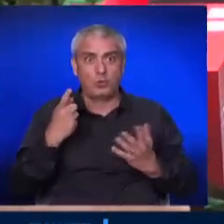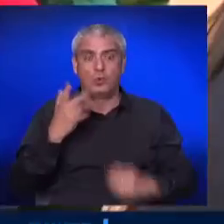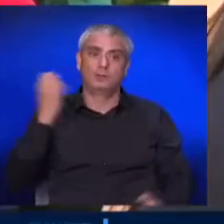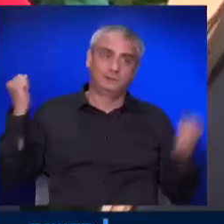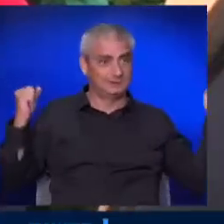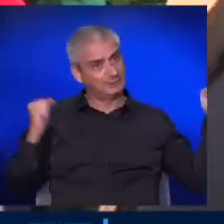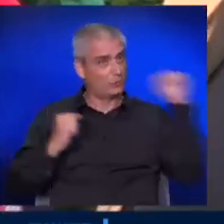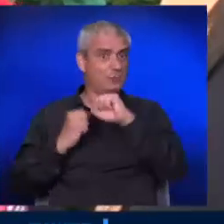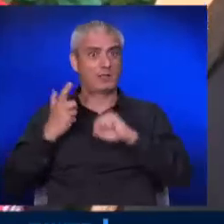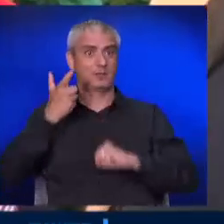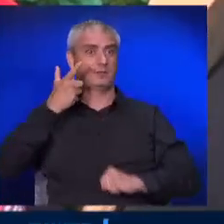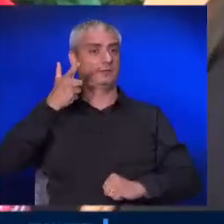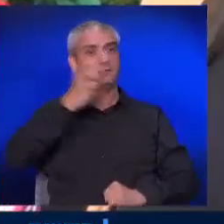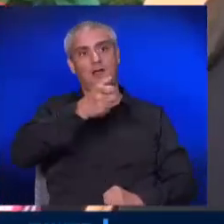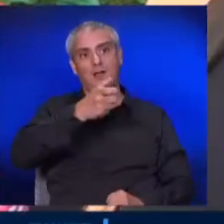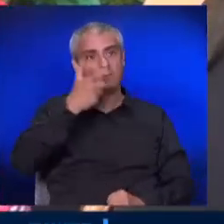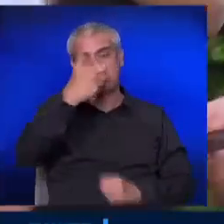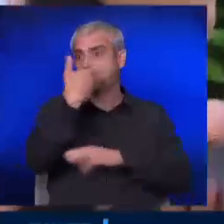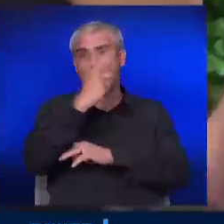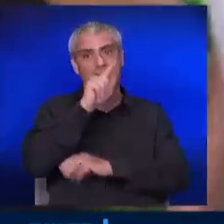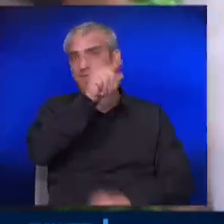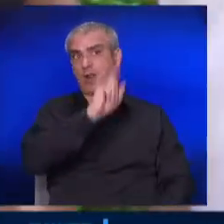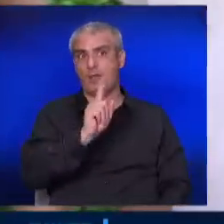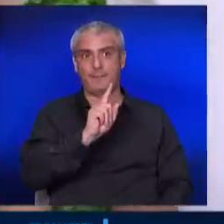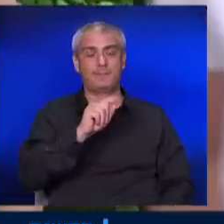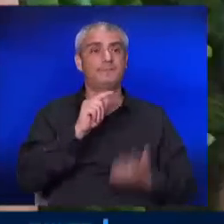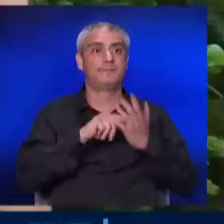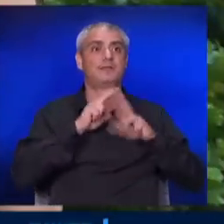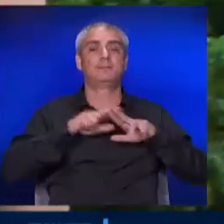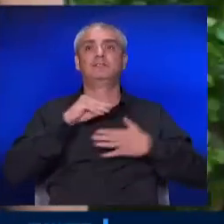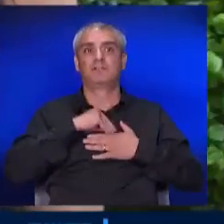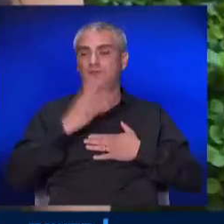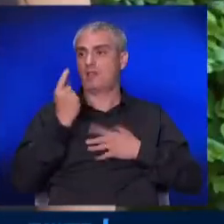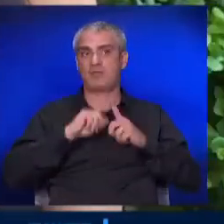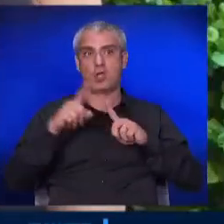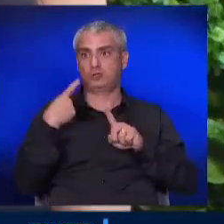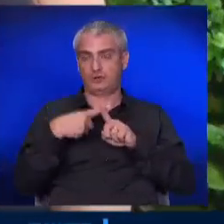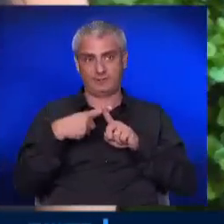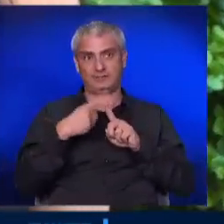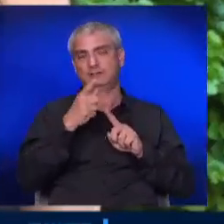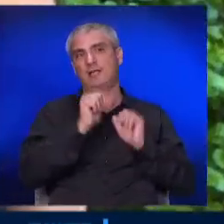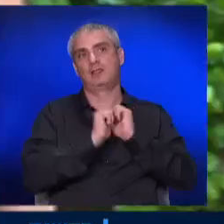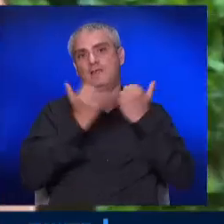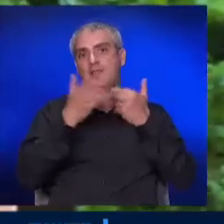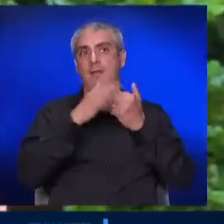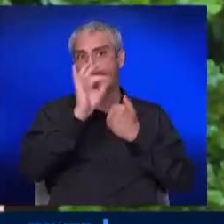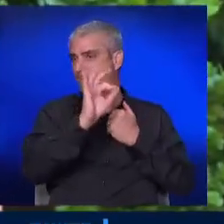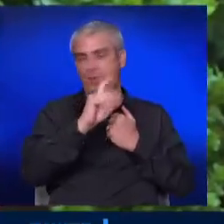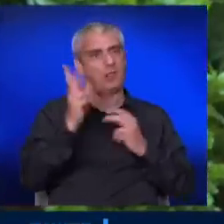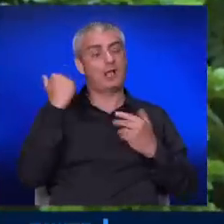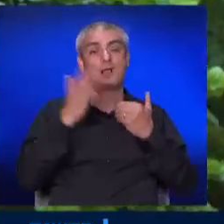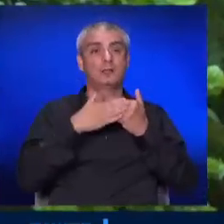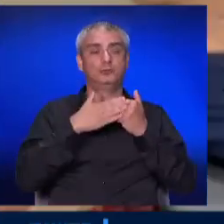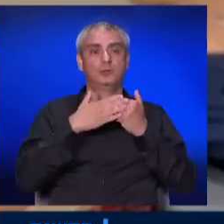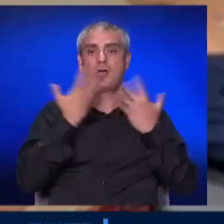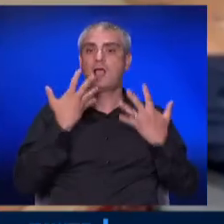את הדלת, והמזל שהוא ירה בדלת ולא בהם. עקב מצבו הנפשי, לפני חודש וחצי נפרדה הבת מבעלה שלא הייתה נשואה